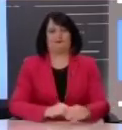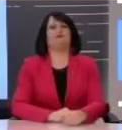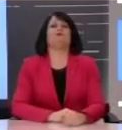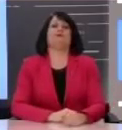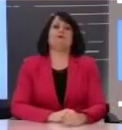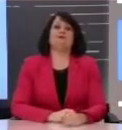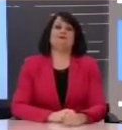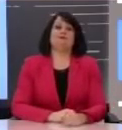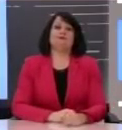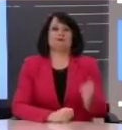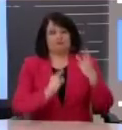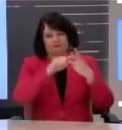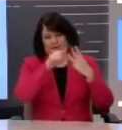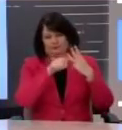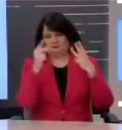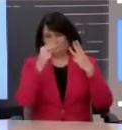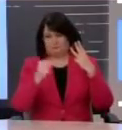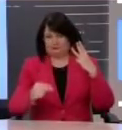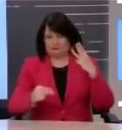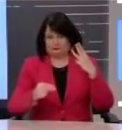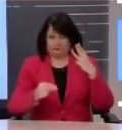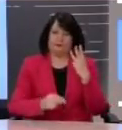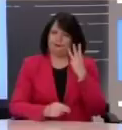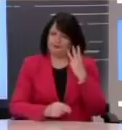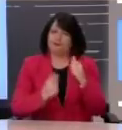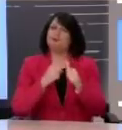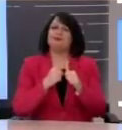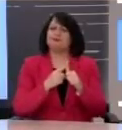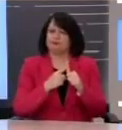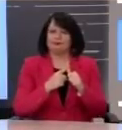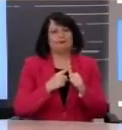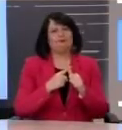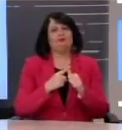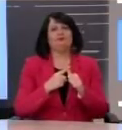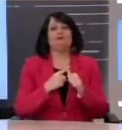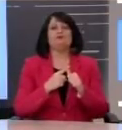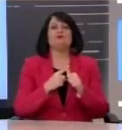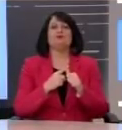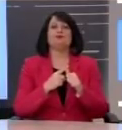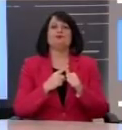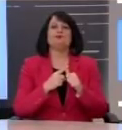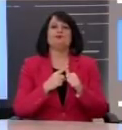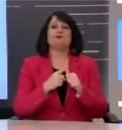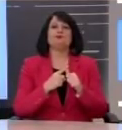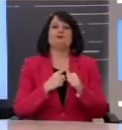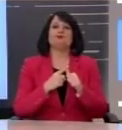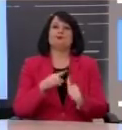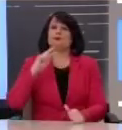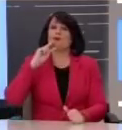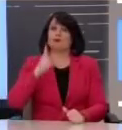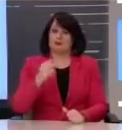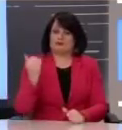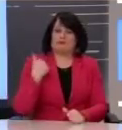να εξετάσουμε τρία ζητήματα. Το πρώτο ζήτημα, η απάντηση που πρέπει να δώσουμε στο